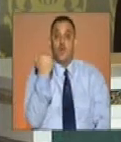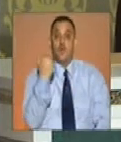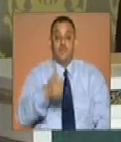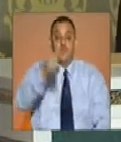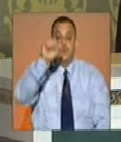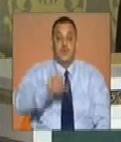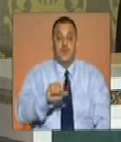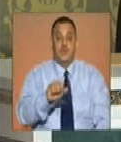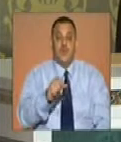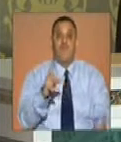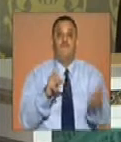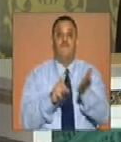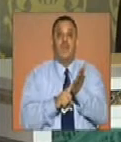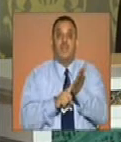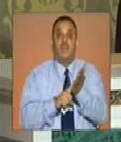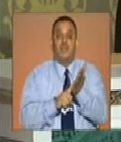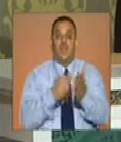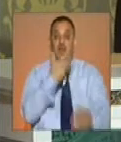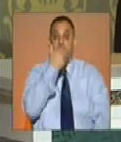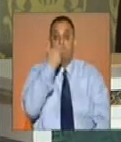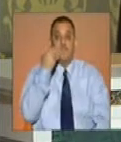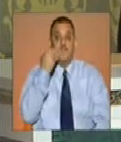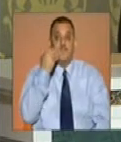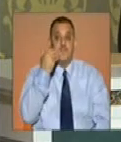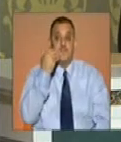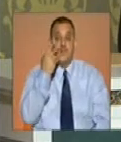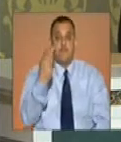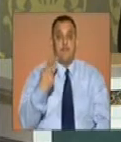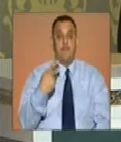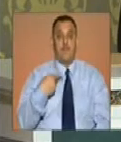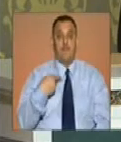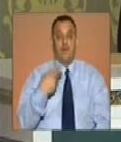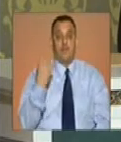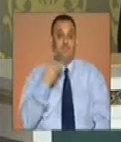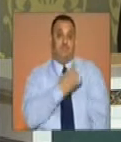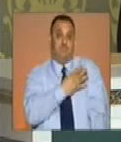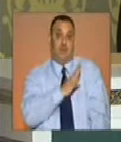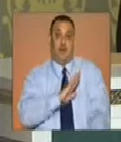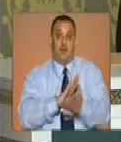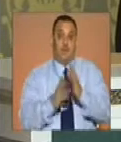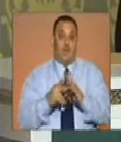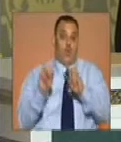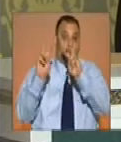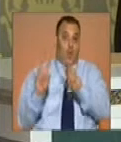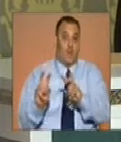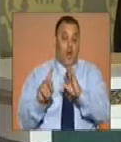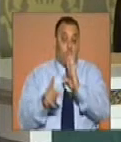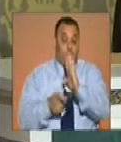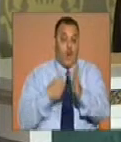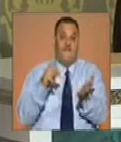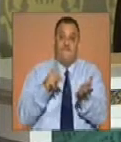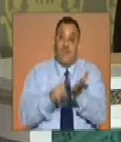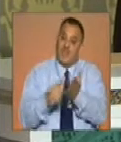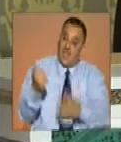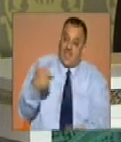مثلا يتموا للستة ولا. وأنت الآن تصومين القضاء؟ لا أنا قلت خلاص يوم عرفت إنه ممكن أصوم السدود أول بعدين